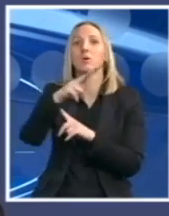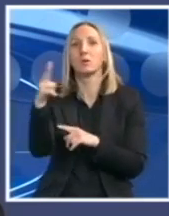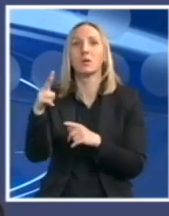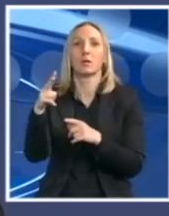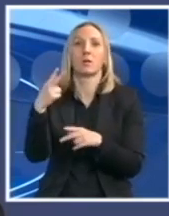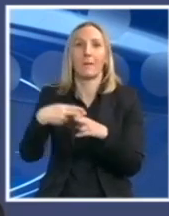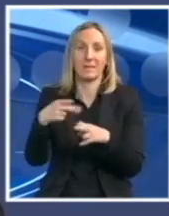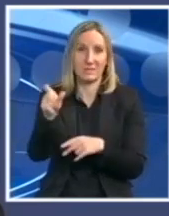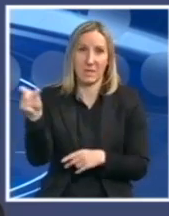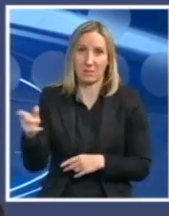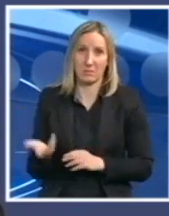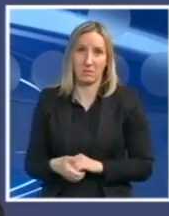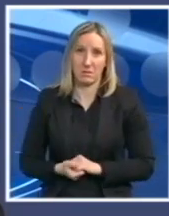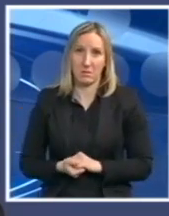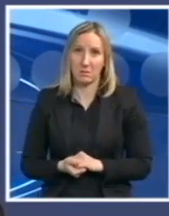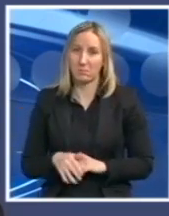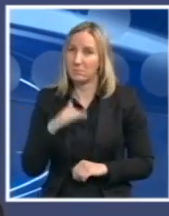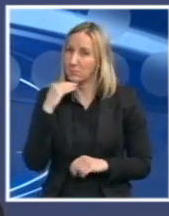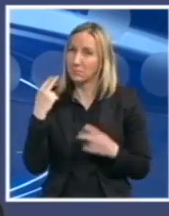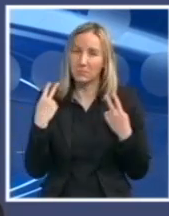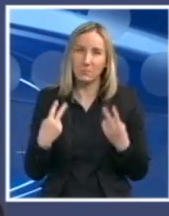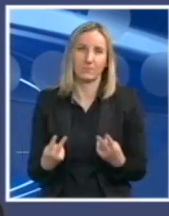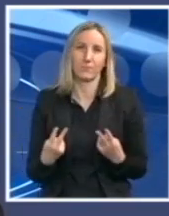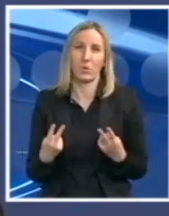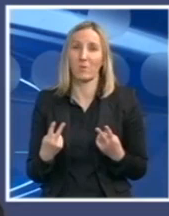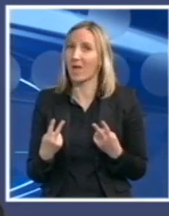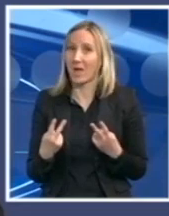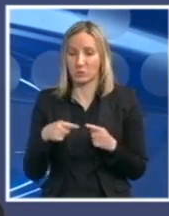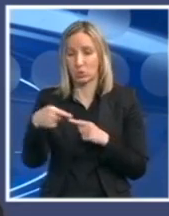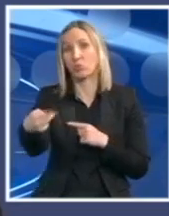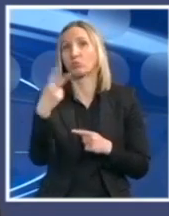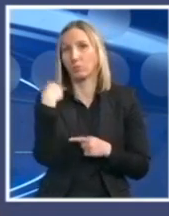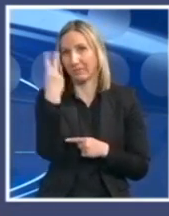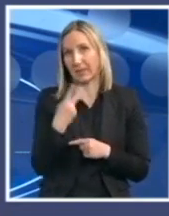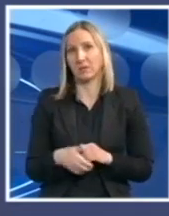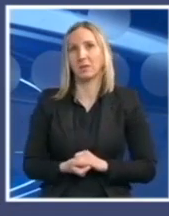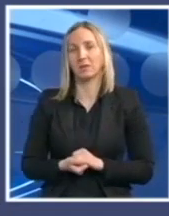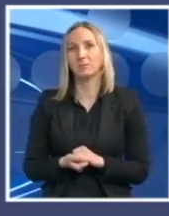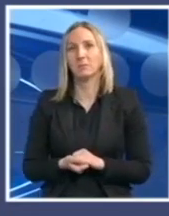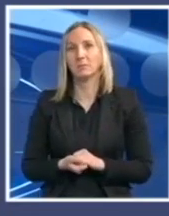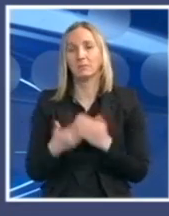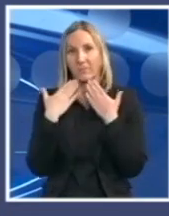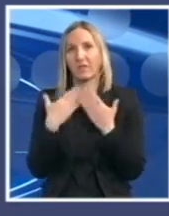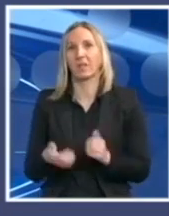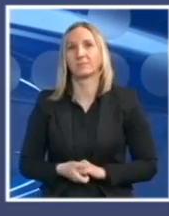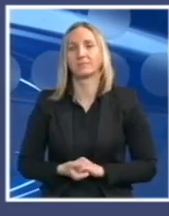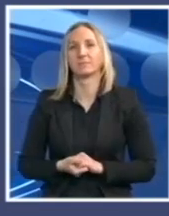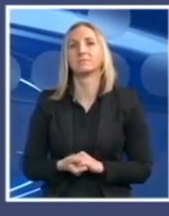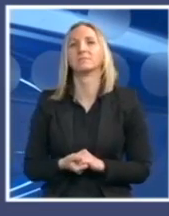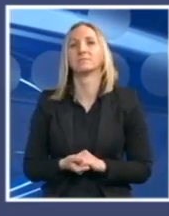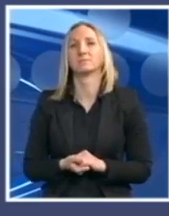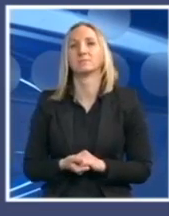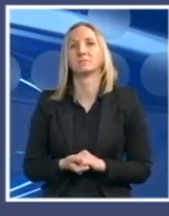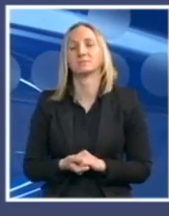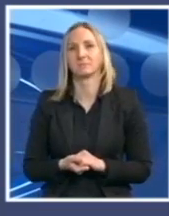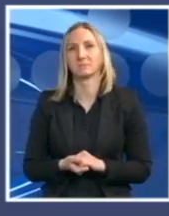svoje pacijente. To je ekstremno važno u narednom periodu. Hvala.